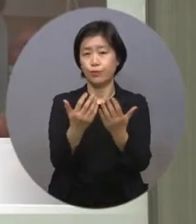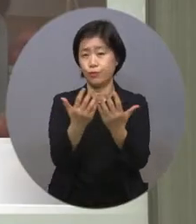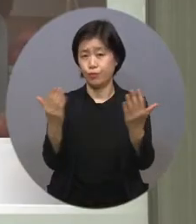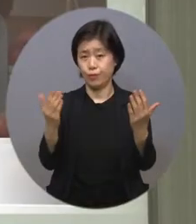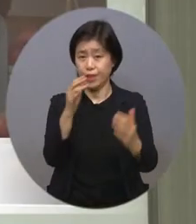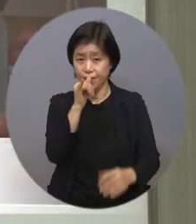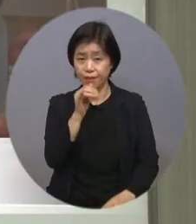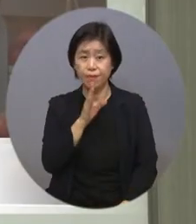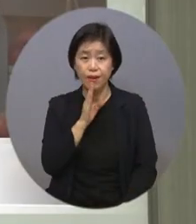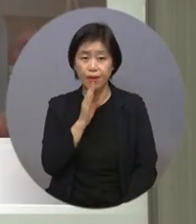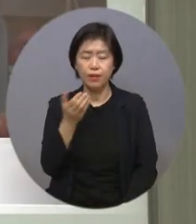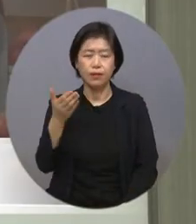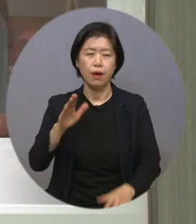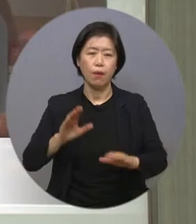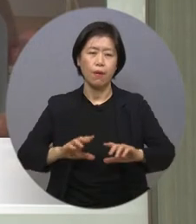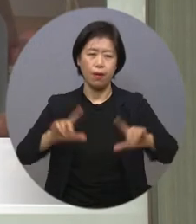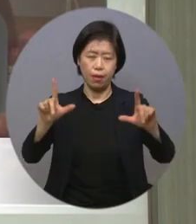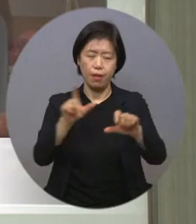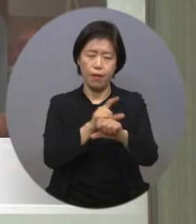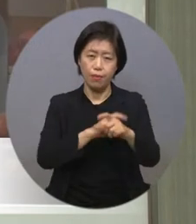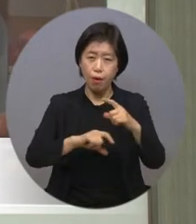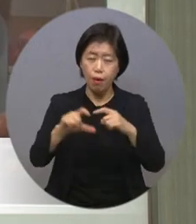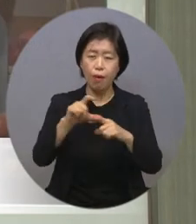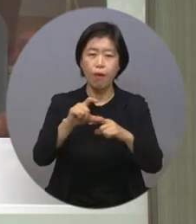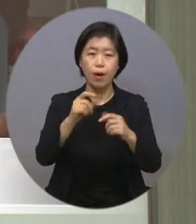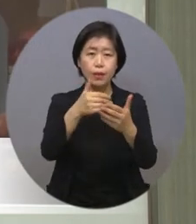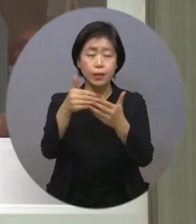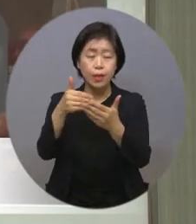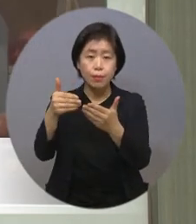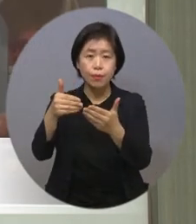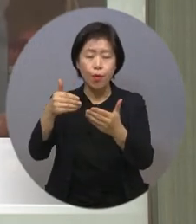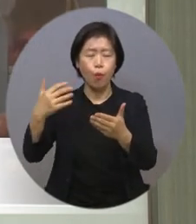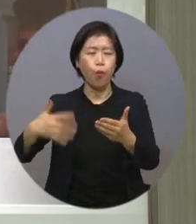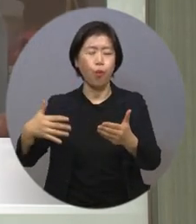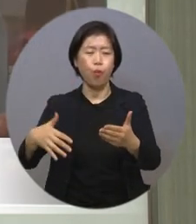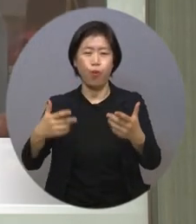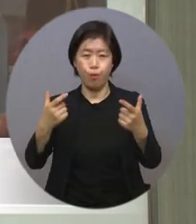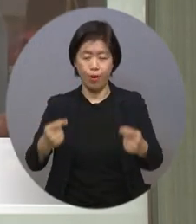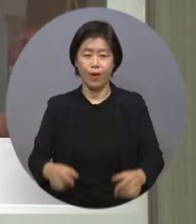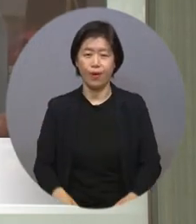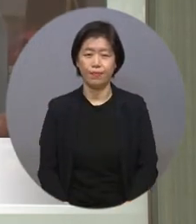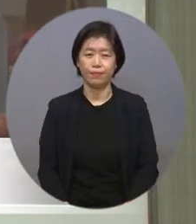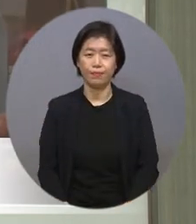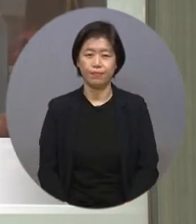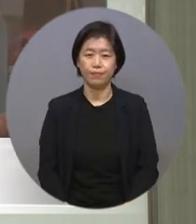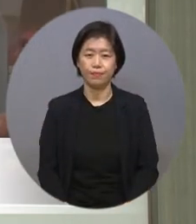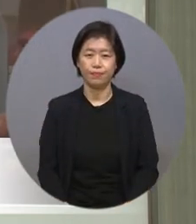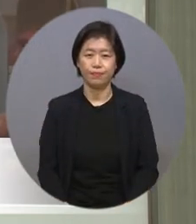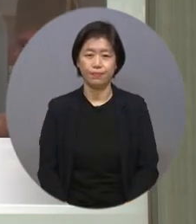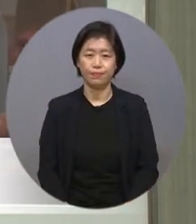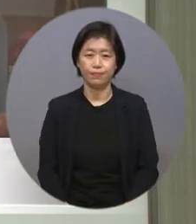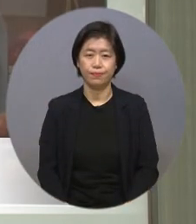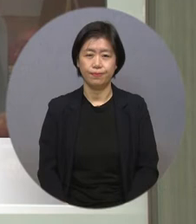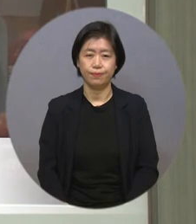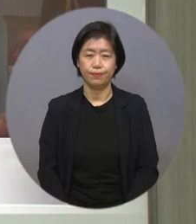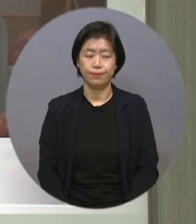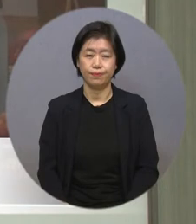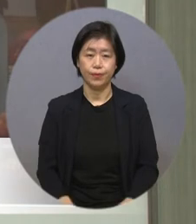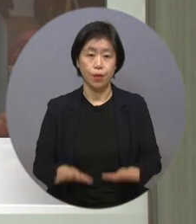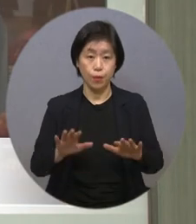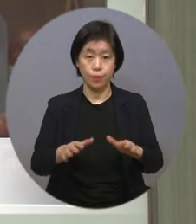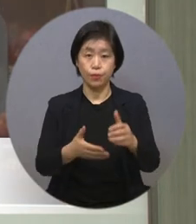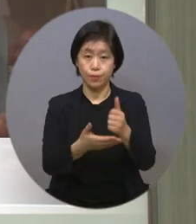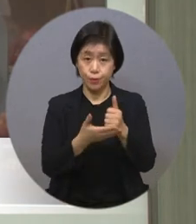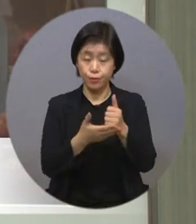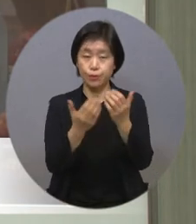초대전이지만 올해는 좀 더 작품의 그 질이 많이 그 향상이 되어 있는 것 같습니다. 현대 미술